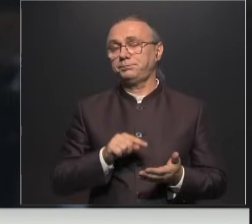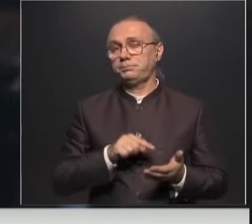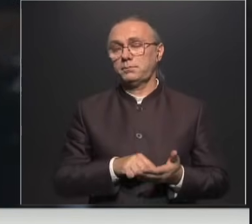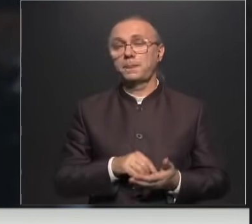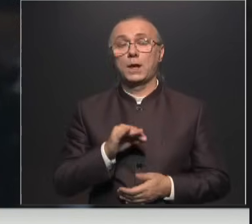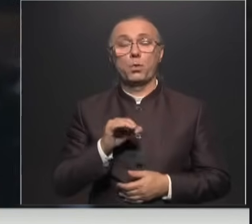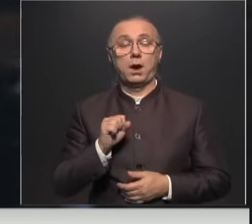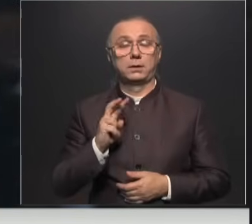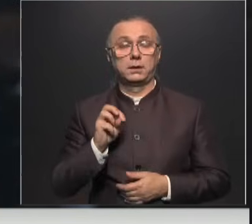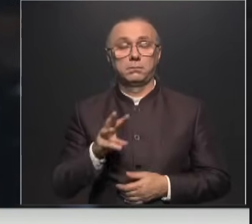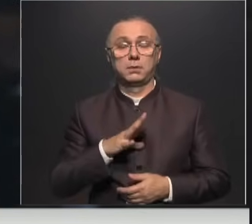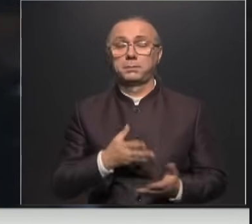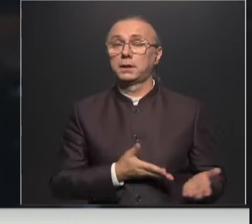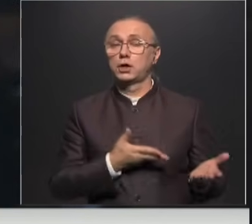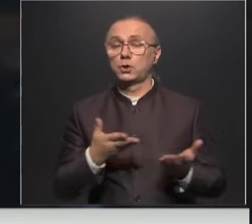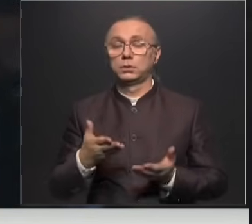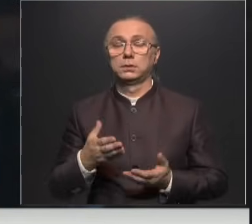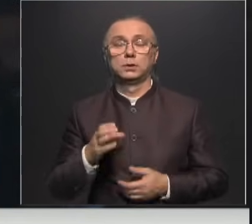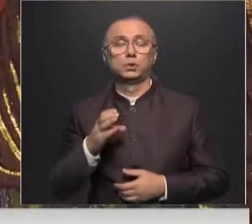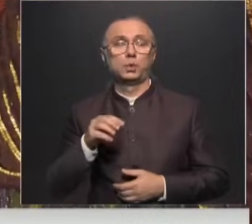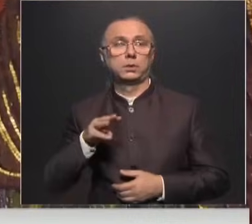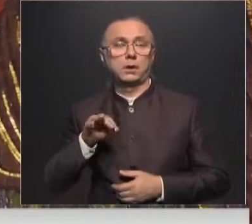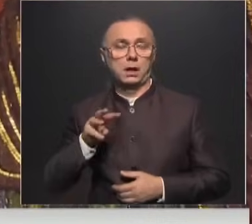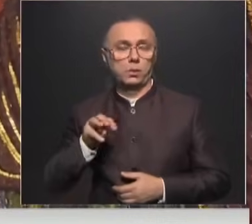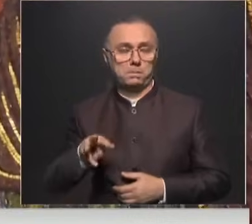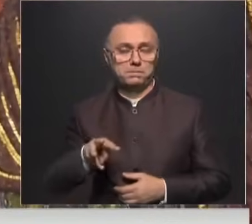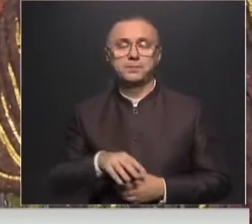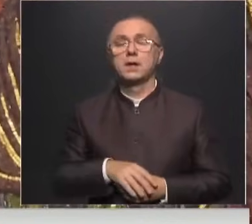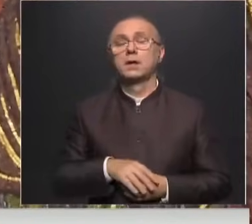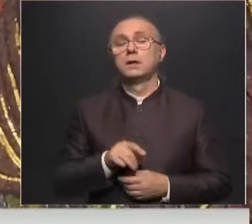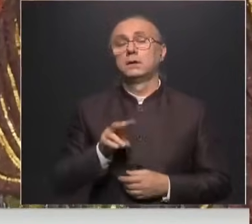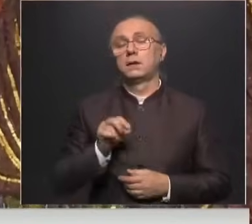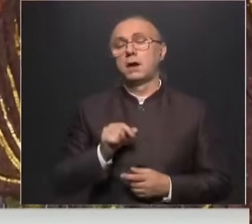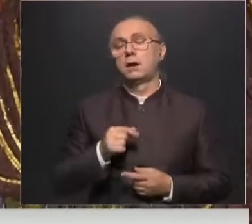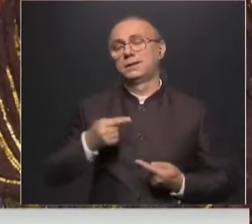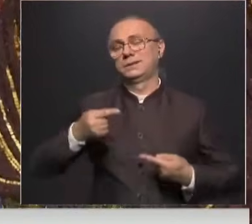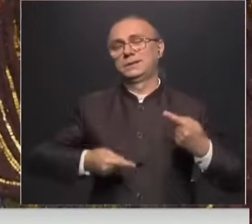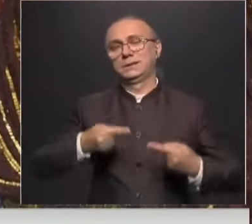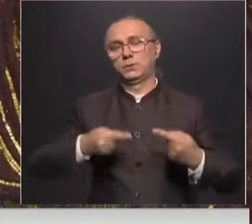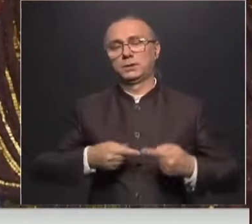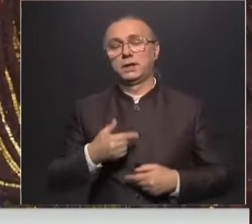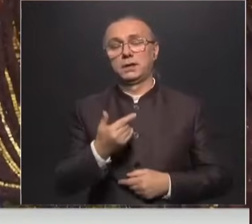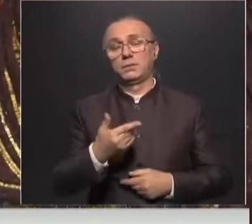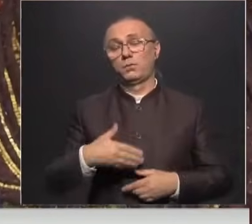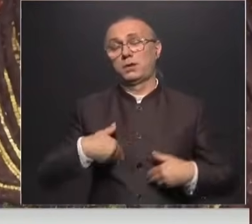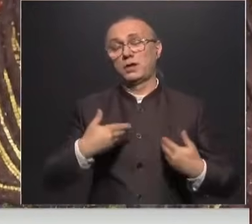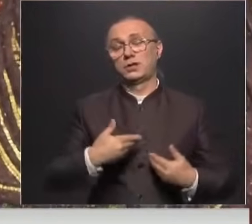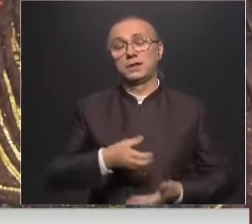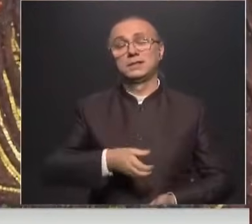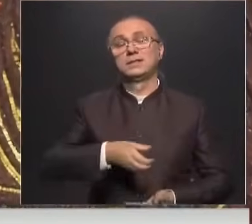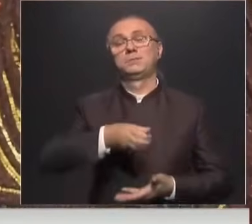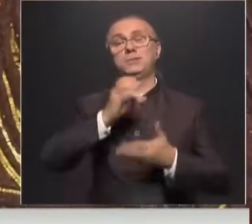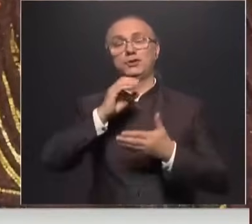Иоаким был приглашен султаном на религиозный диспут. А в ходе этого диспута ему просто-напросто было предложено испить чашу с